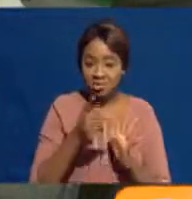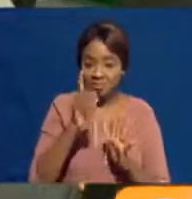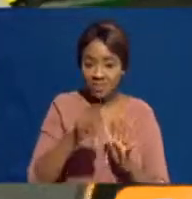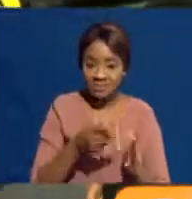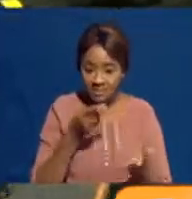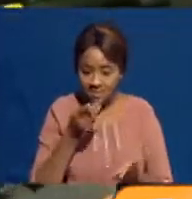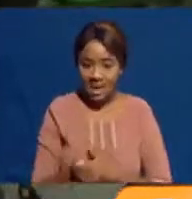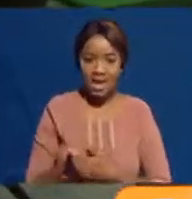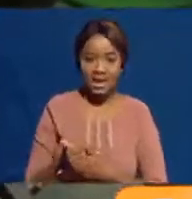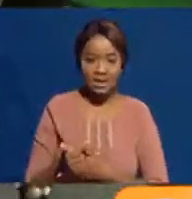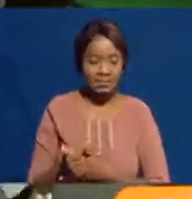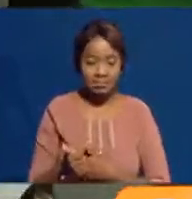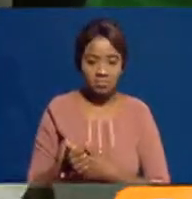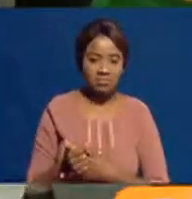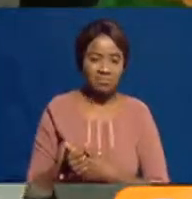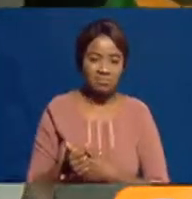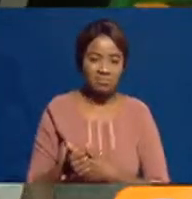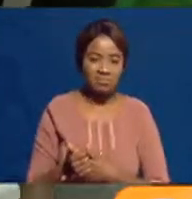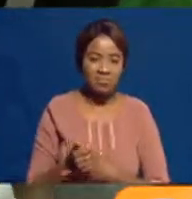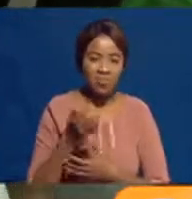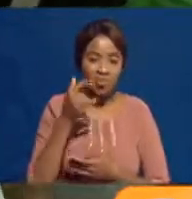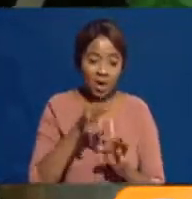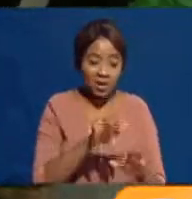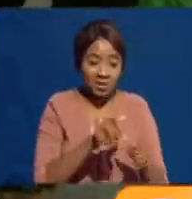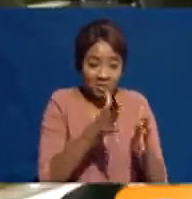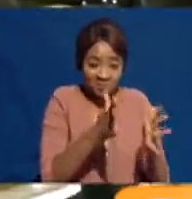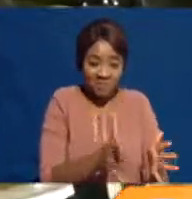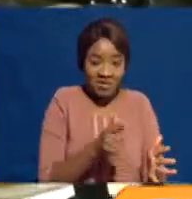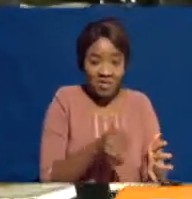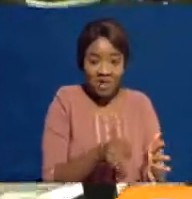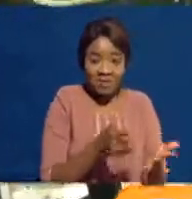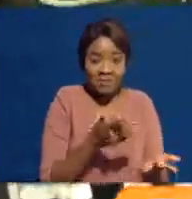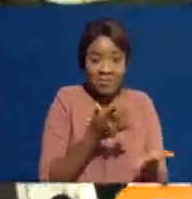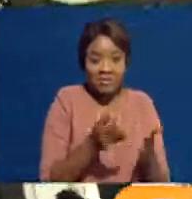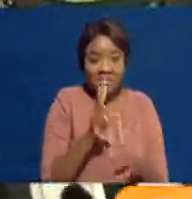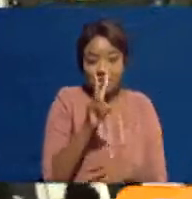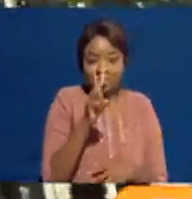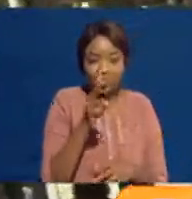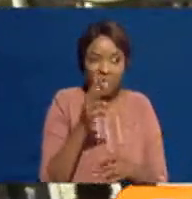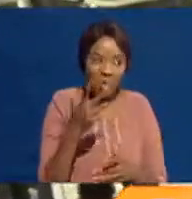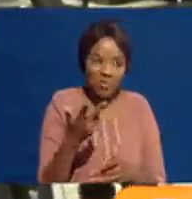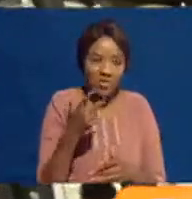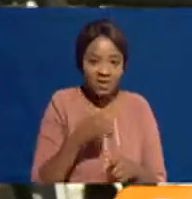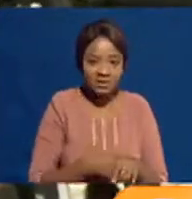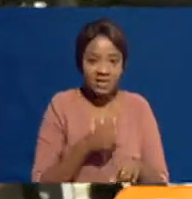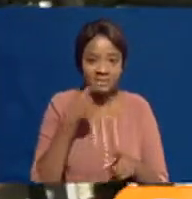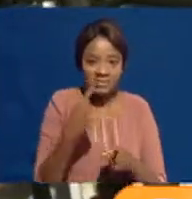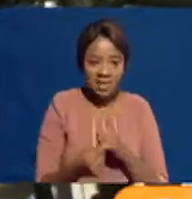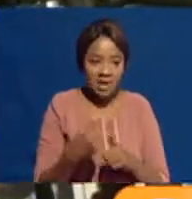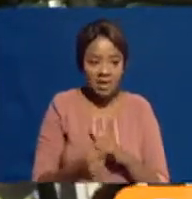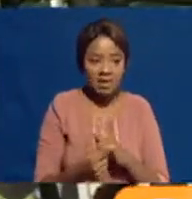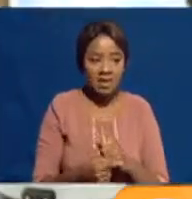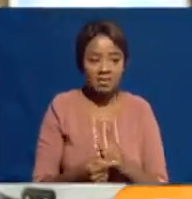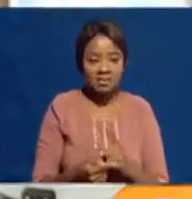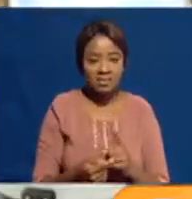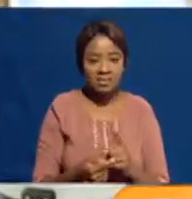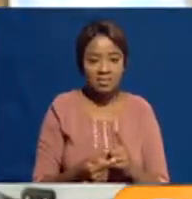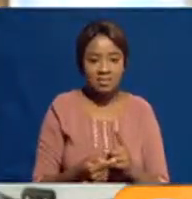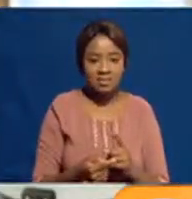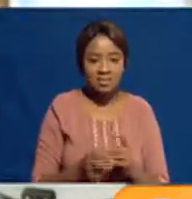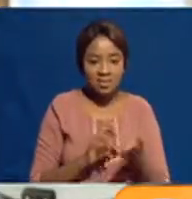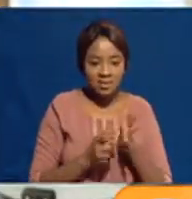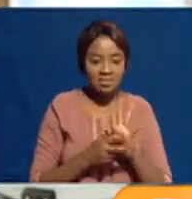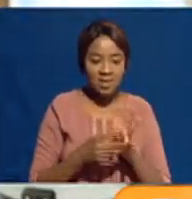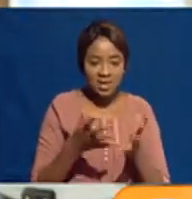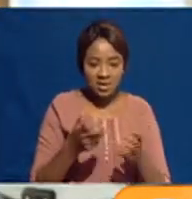yenyewe wewe mwenyewe. Kwanza wakumbuka mkulima maybe mara tatu au mara nne kwa mwaka ndio ambapo anaweza taka kuhitaji kumwaga mbolea, kuongeza